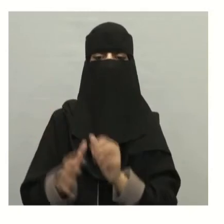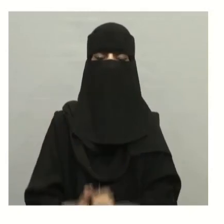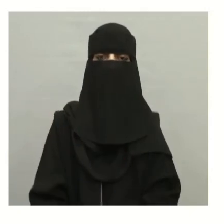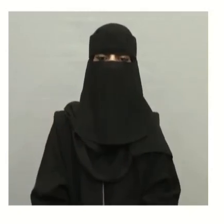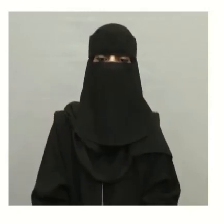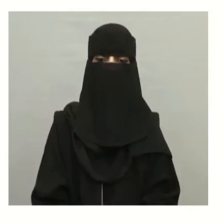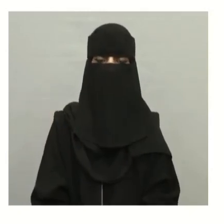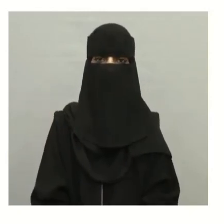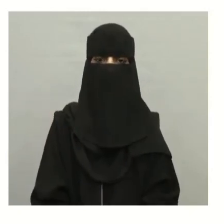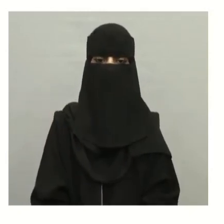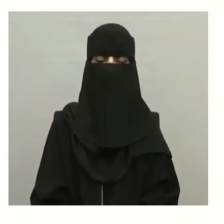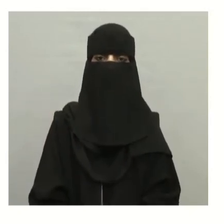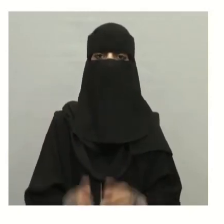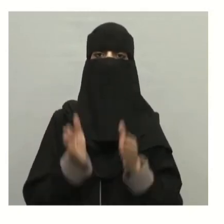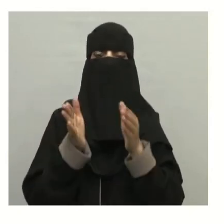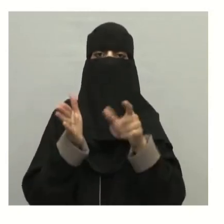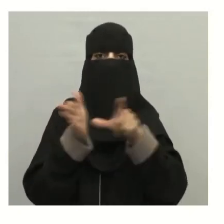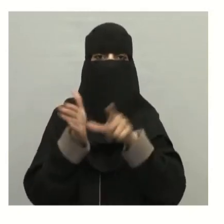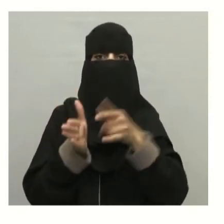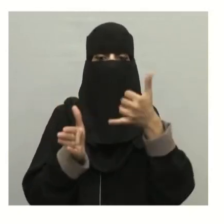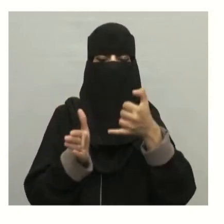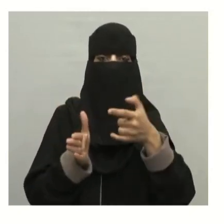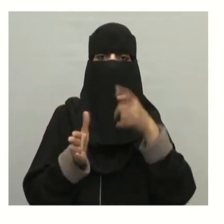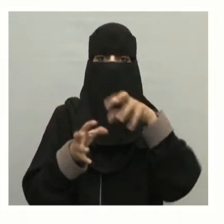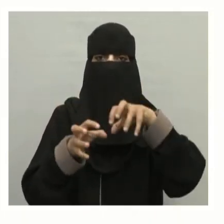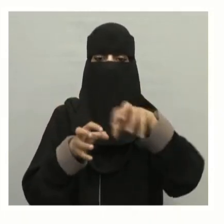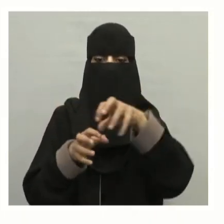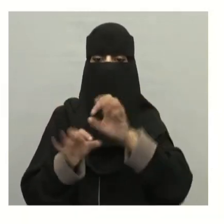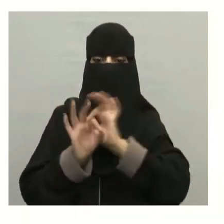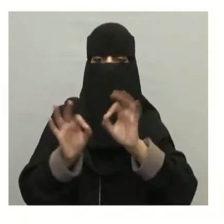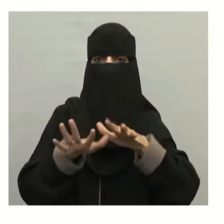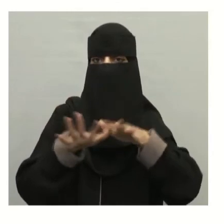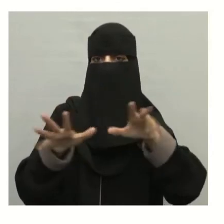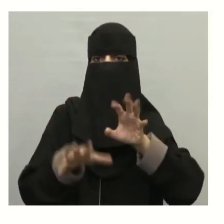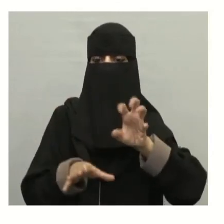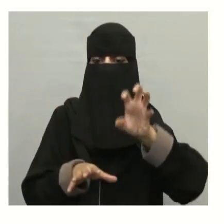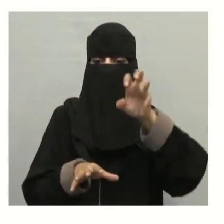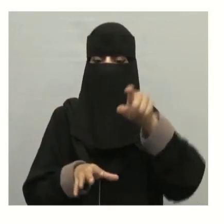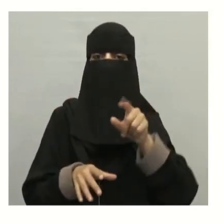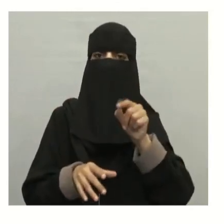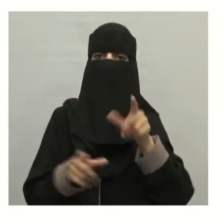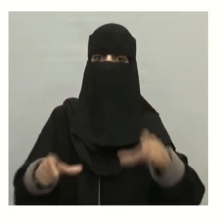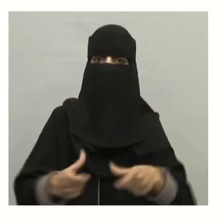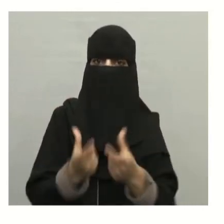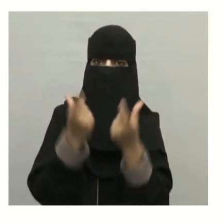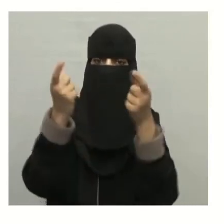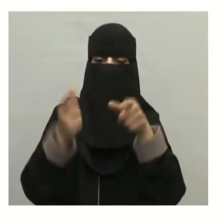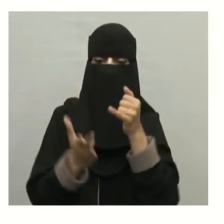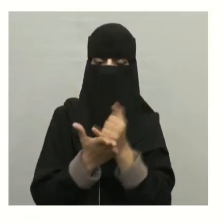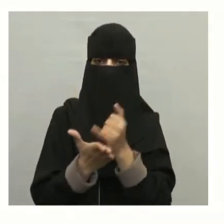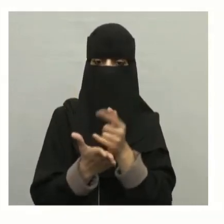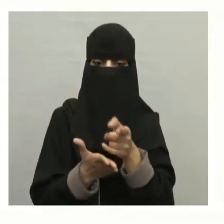تراكمها. دورات المياه من أكثر الأجزاء استعداد لتكاثر الجراثيم، أحسنت، هي